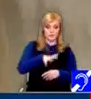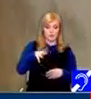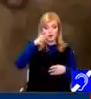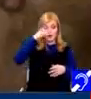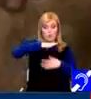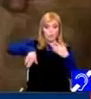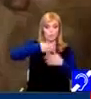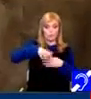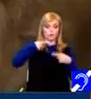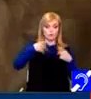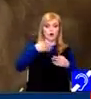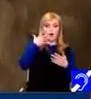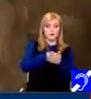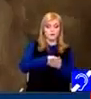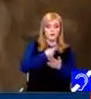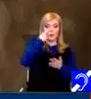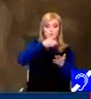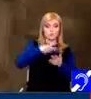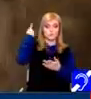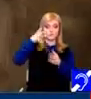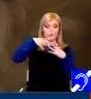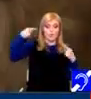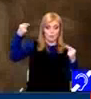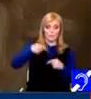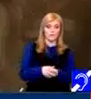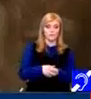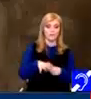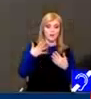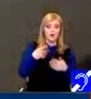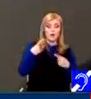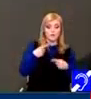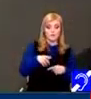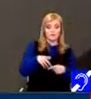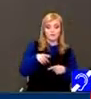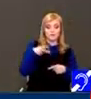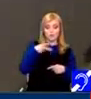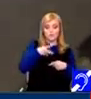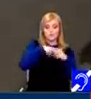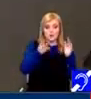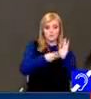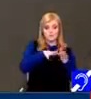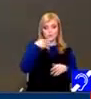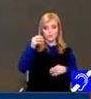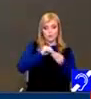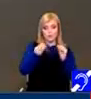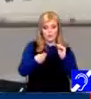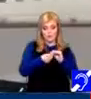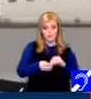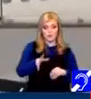încurcătură produsă în timpul unei escale. Peste o jumătate de milion de animale au fost transportate cu avionul în 2017 în SUA,